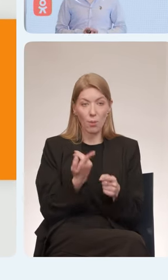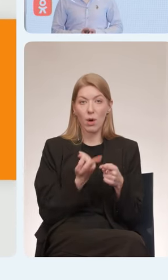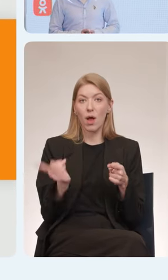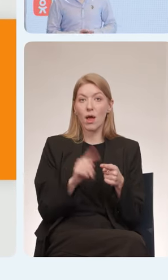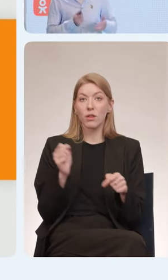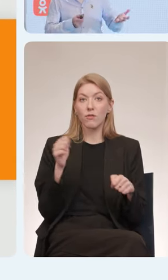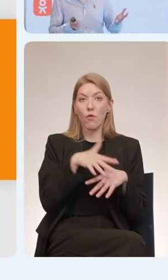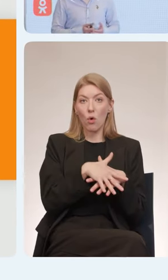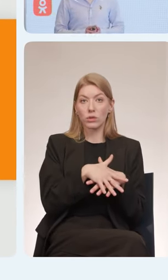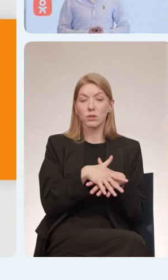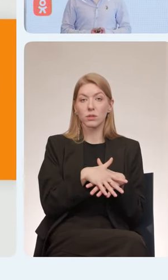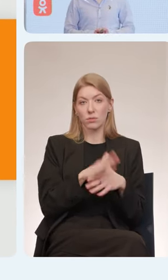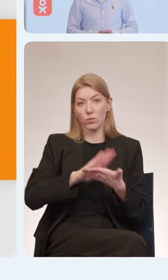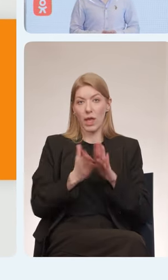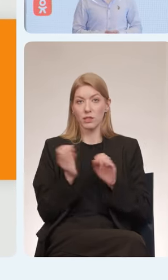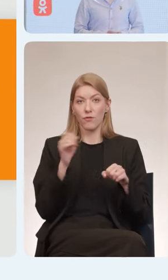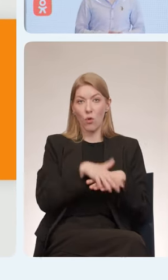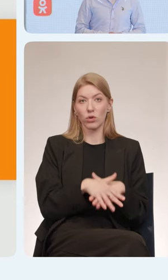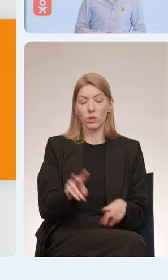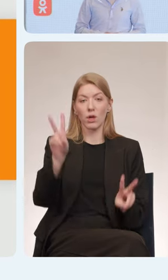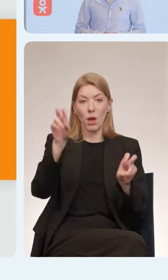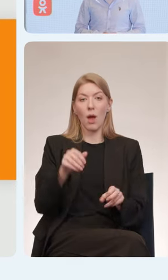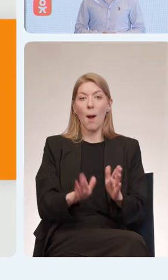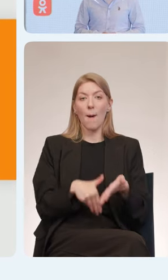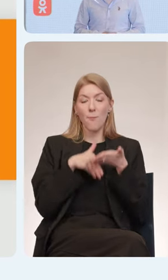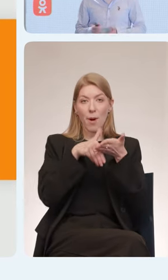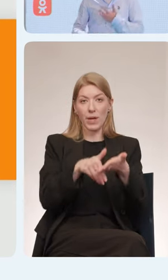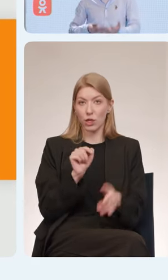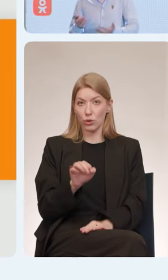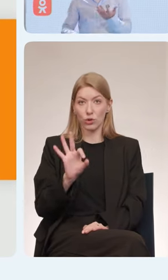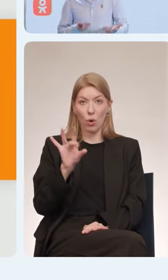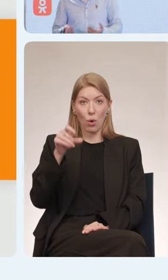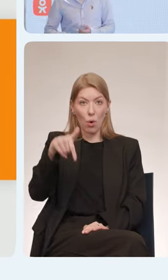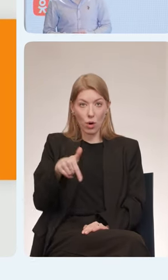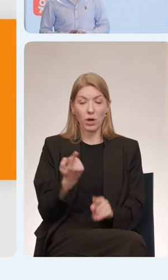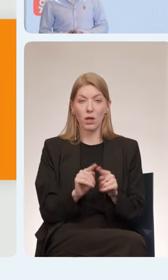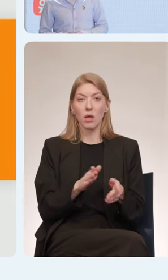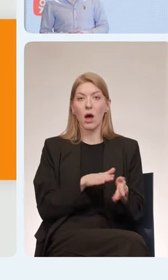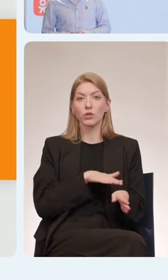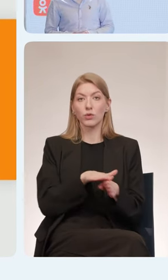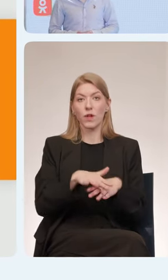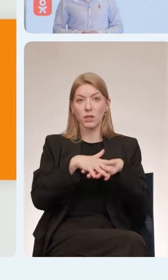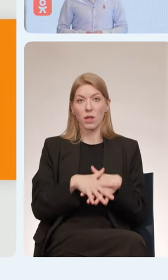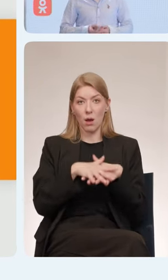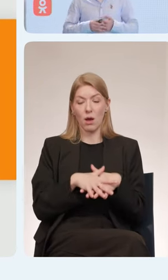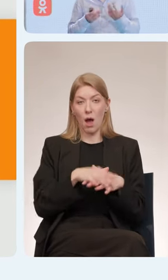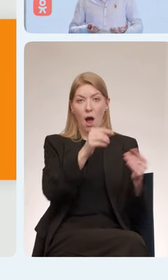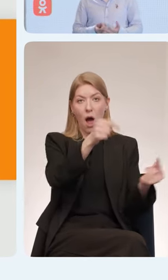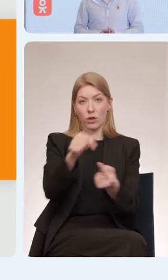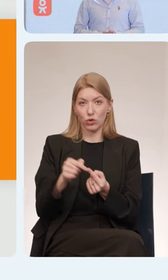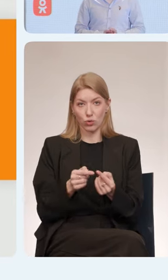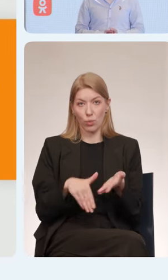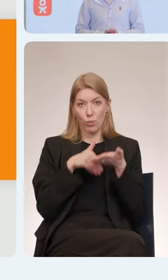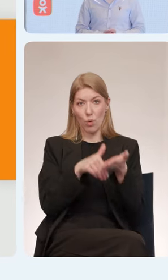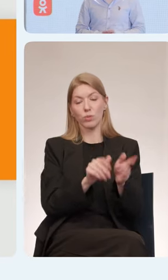фонд, кейс фонда «Помоги.орг», который ну, осуществляет да, адресную помощь людям в